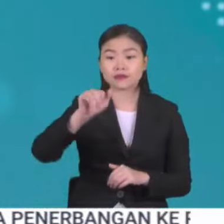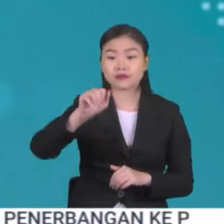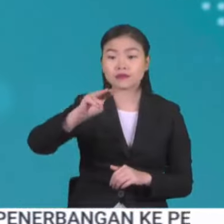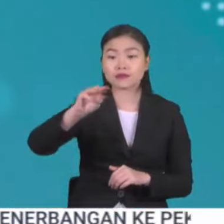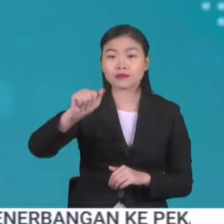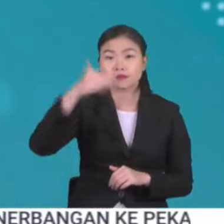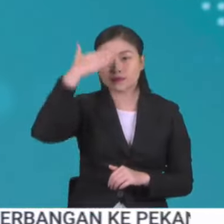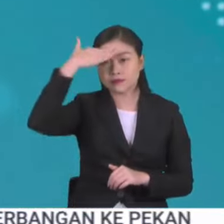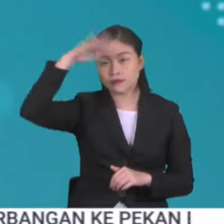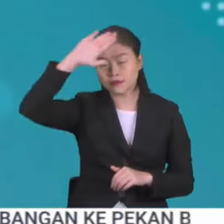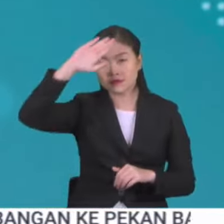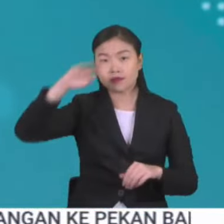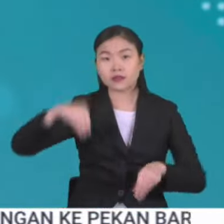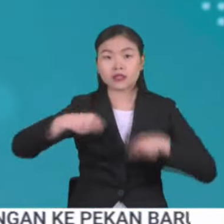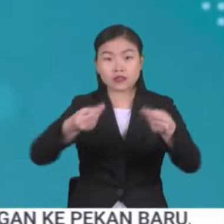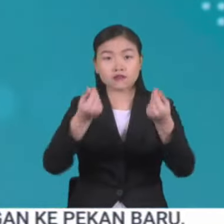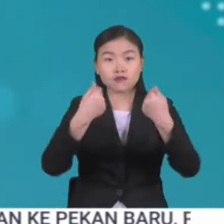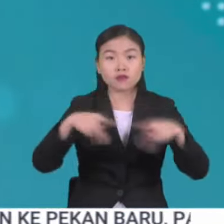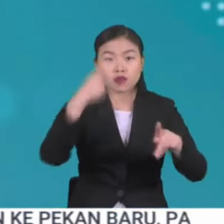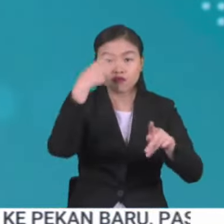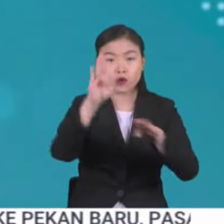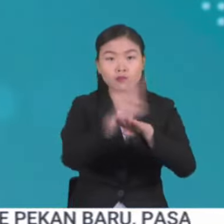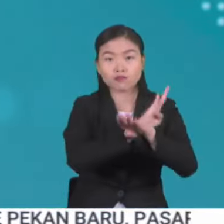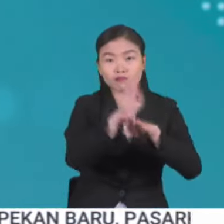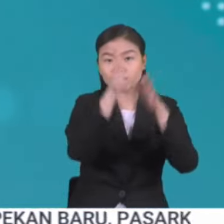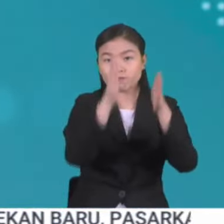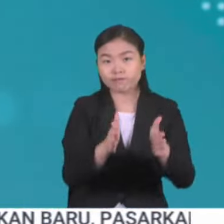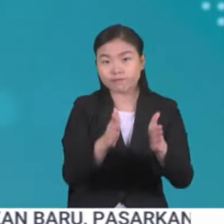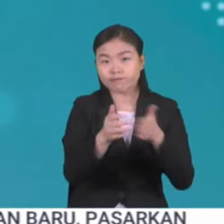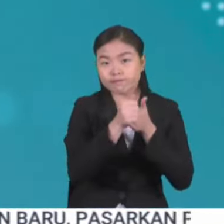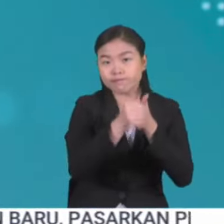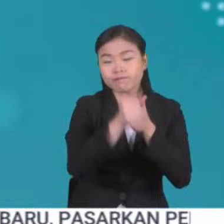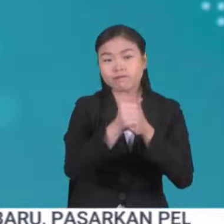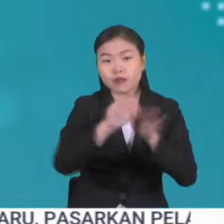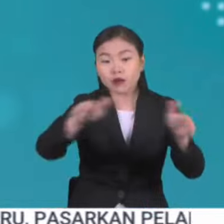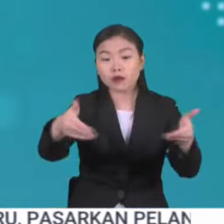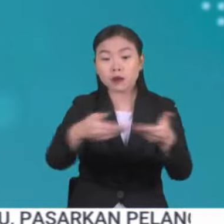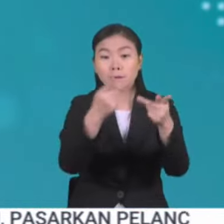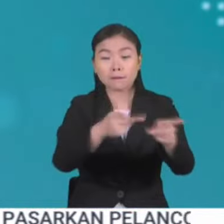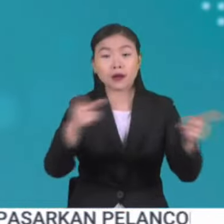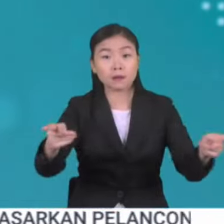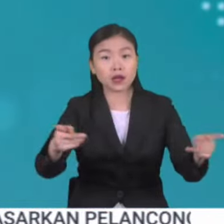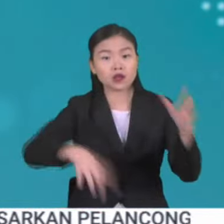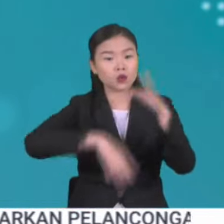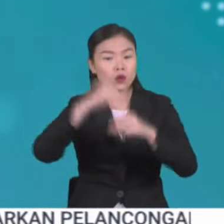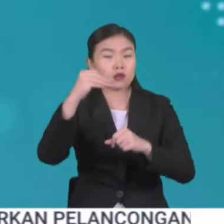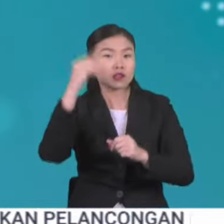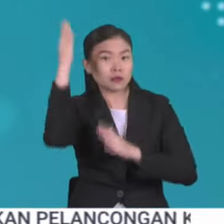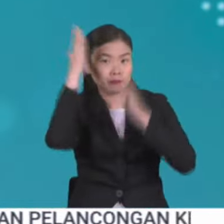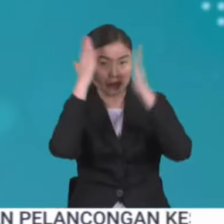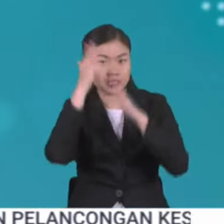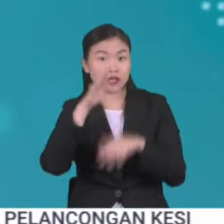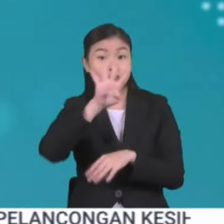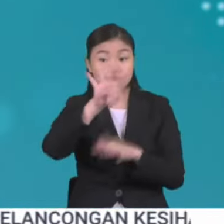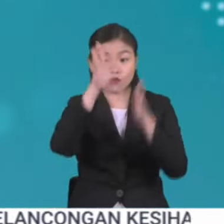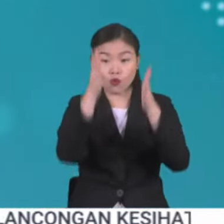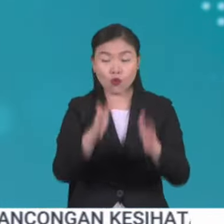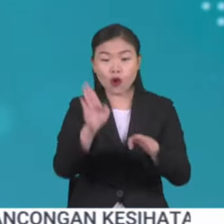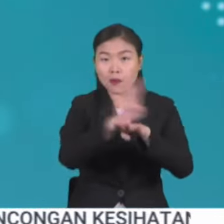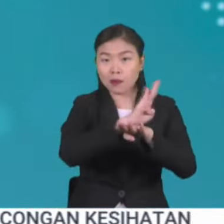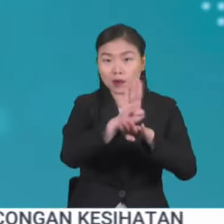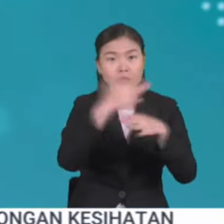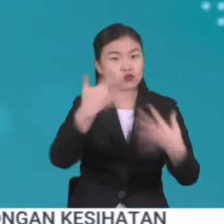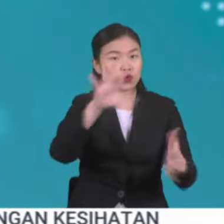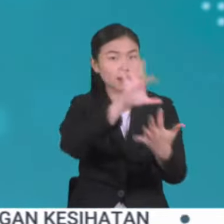Pharma Perlis membuka peluang kepada usahawan membimbingannya memperkenalkan produk mereka ke luar negara. Seramai 4 orang usahawan